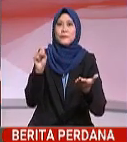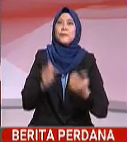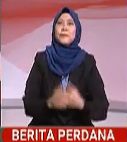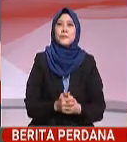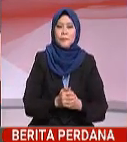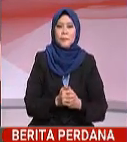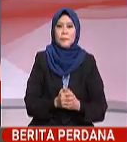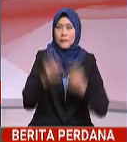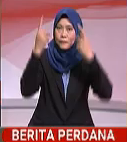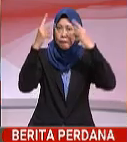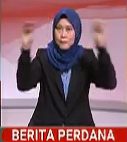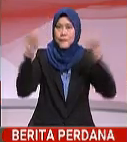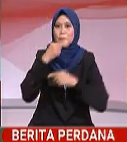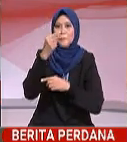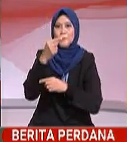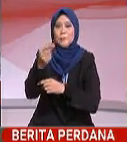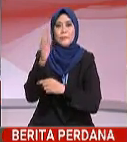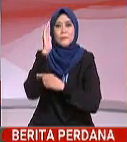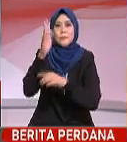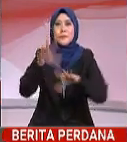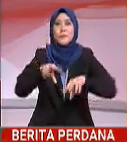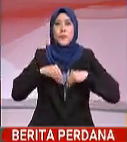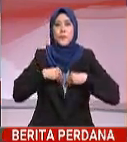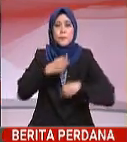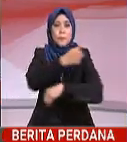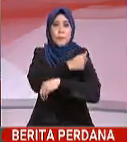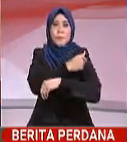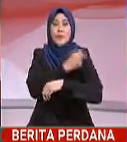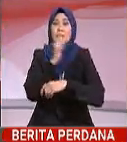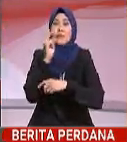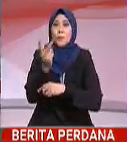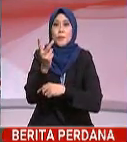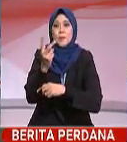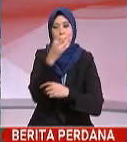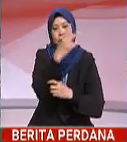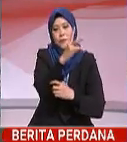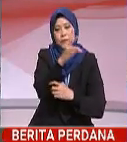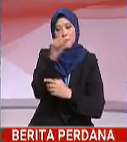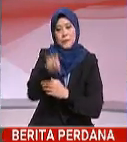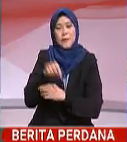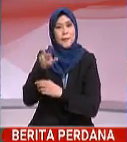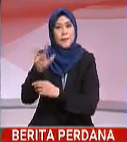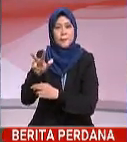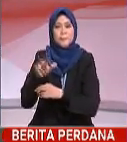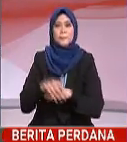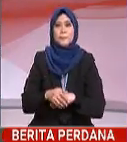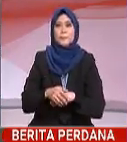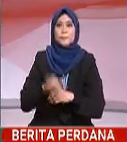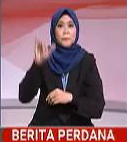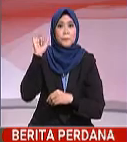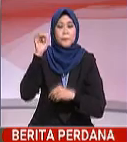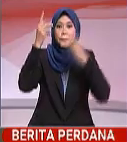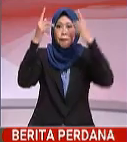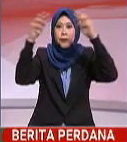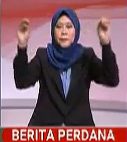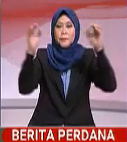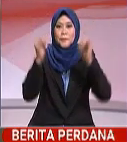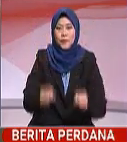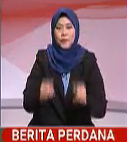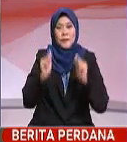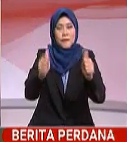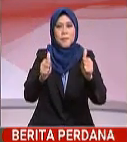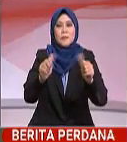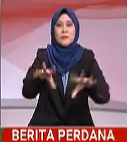Perdana Menteri berkata beliau akan menerima suntikan dos kedua pada 17 Mac. Semalam, Tan Sri Muhyiddin menjadi individu